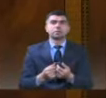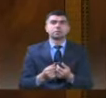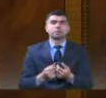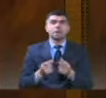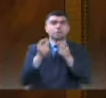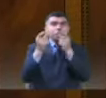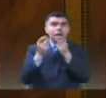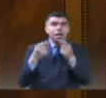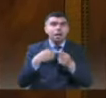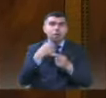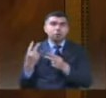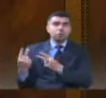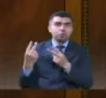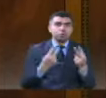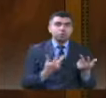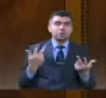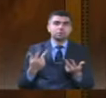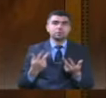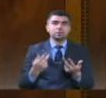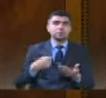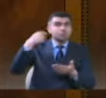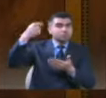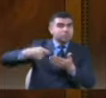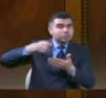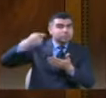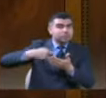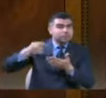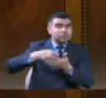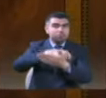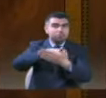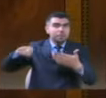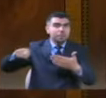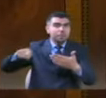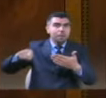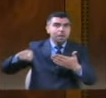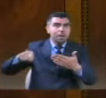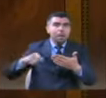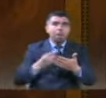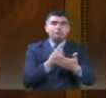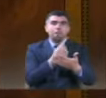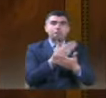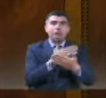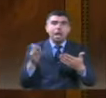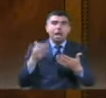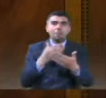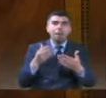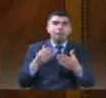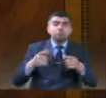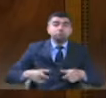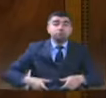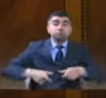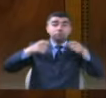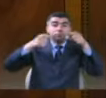المقاولات باللي جينا خلصنا لهم ملايير ديال الدراهم في البنايات اللي دارتها الحكومات